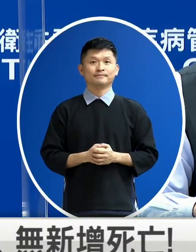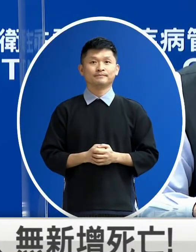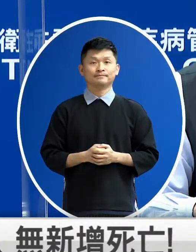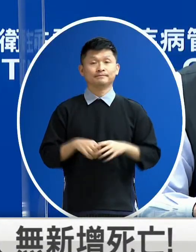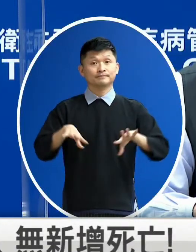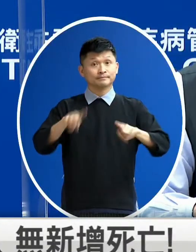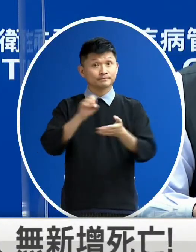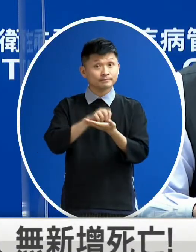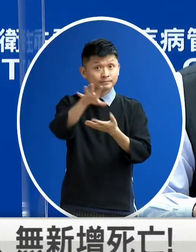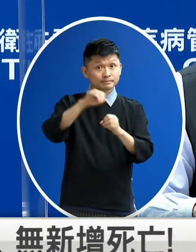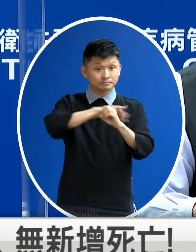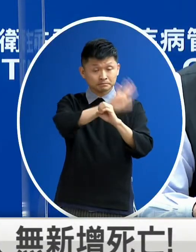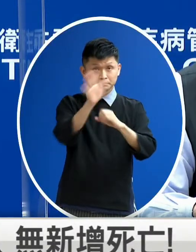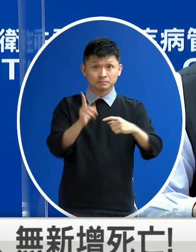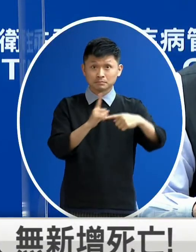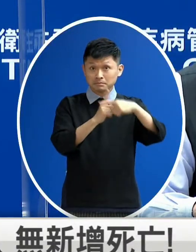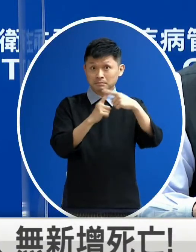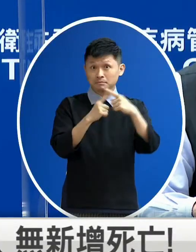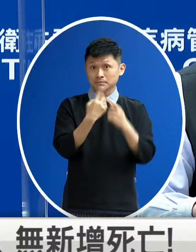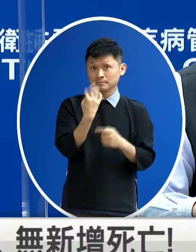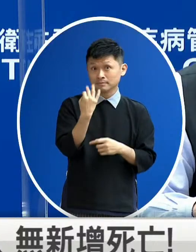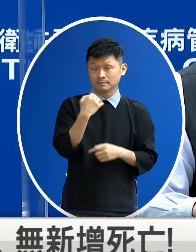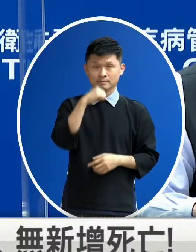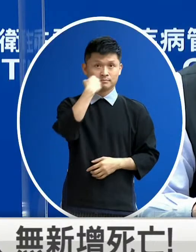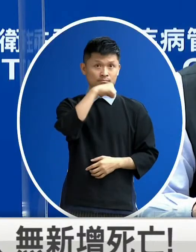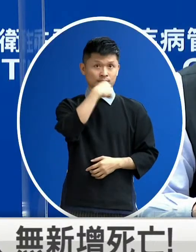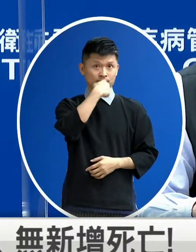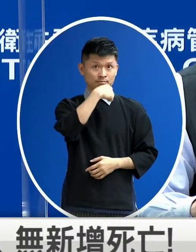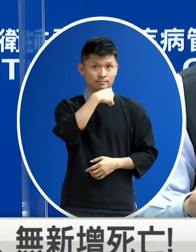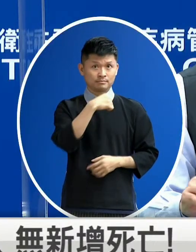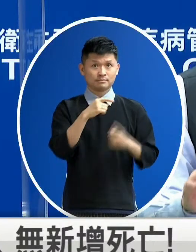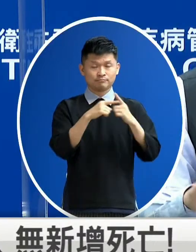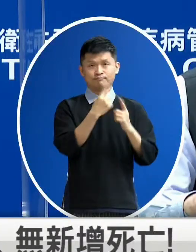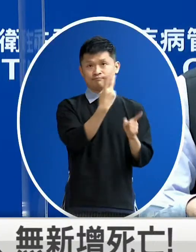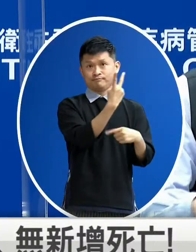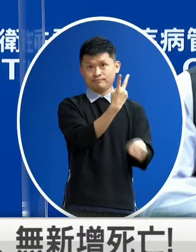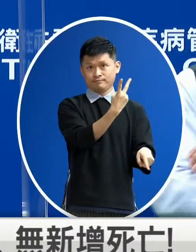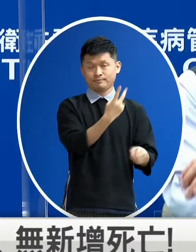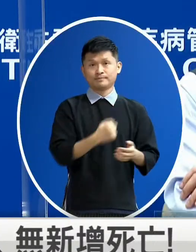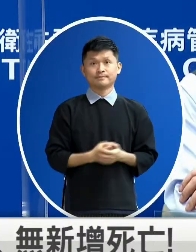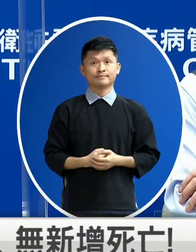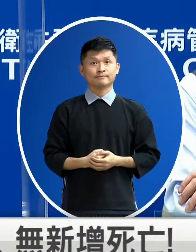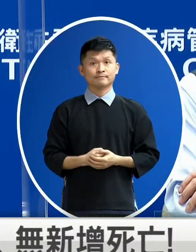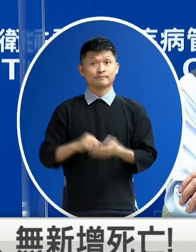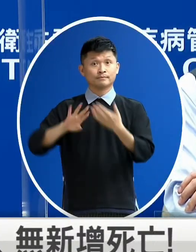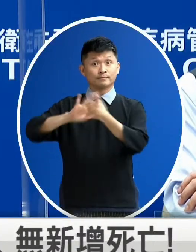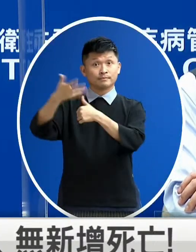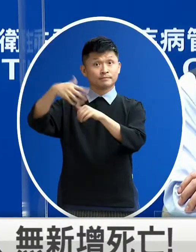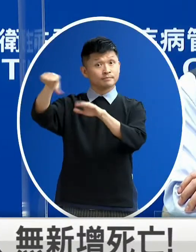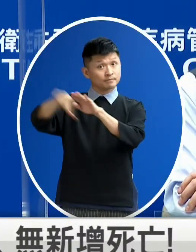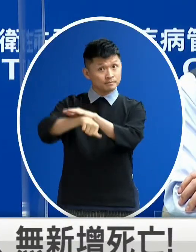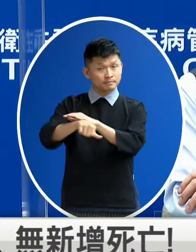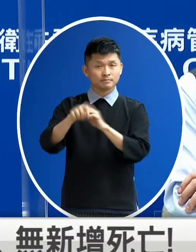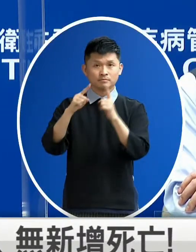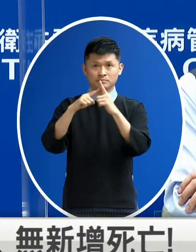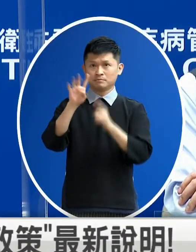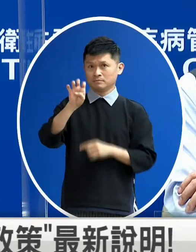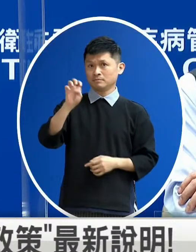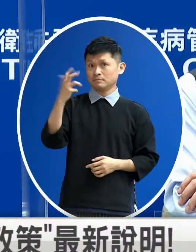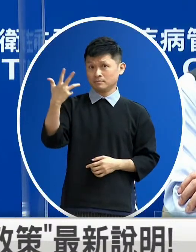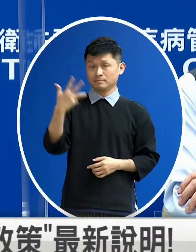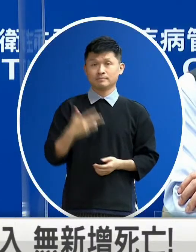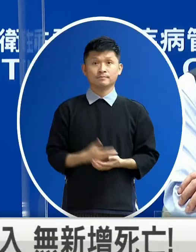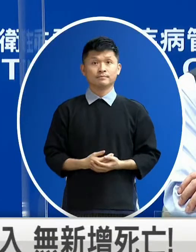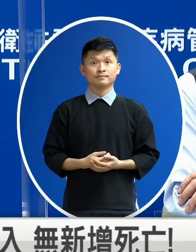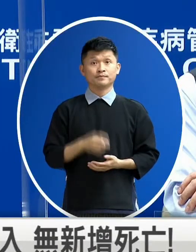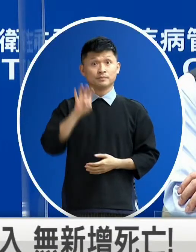跟大家报告我们今天的确定的病例哈。那本土的病例是两例。 哦，那境外移入是47例，哈，